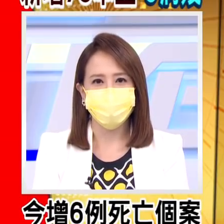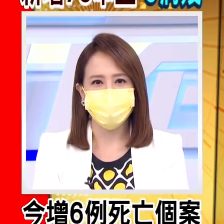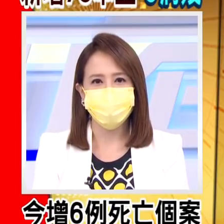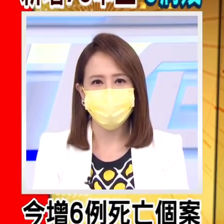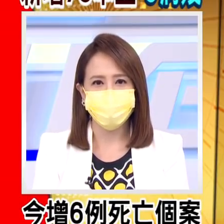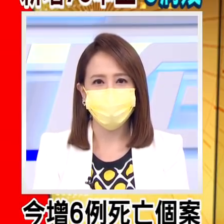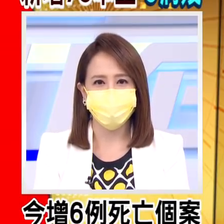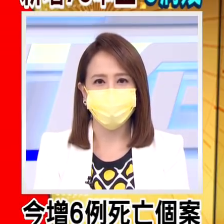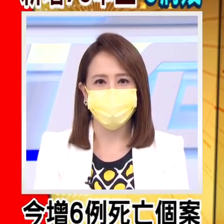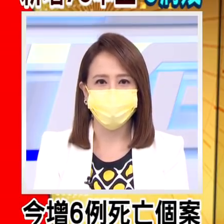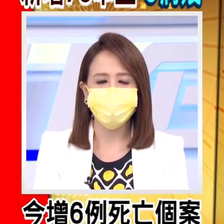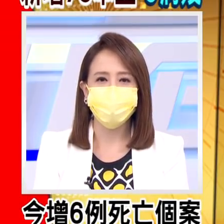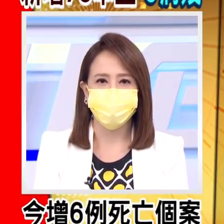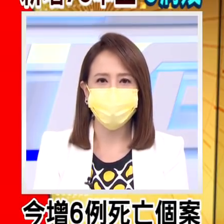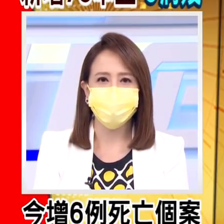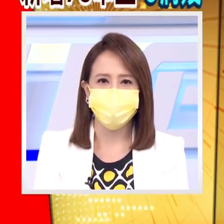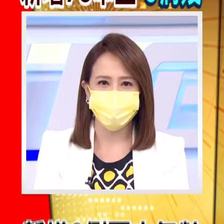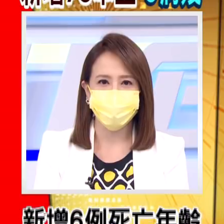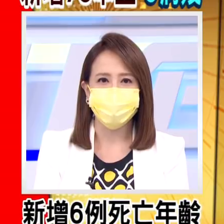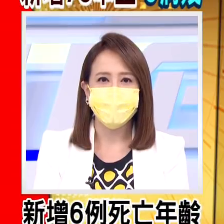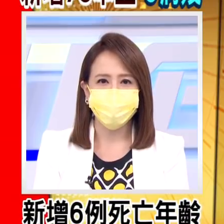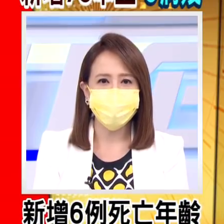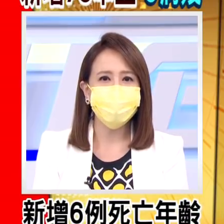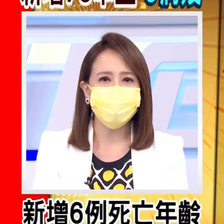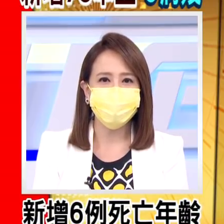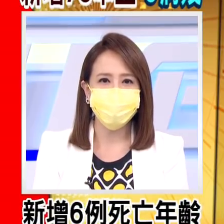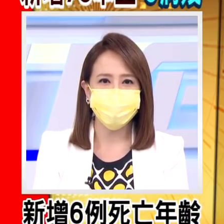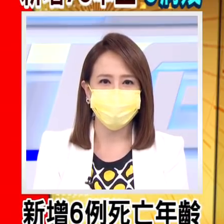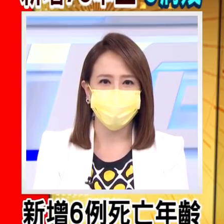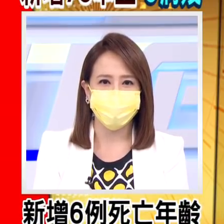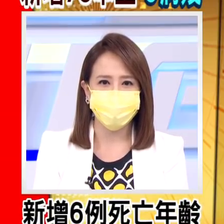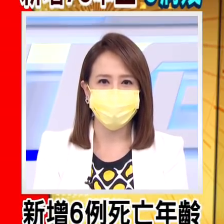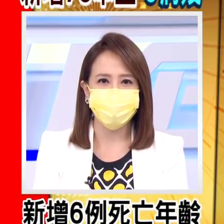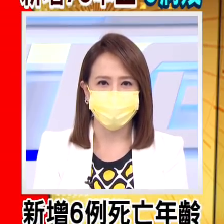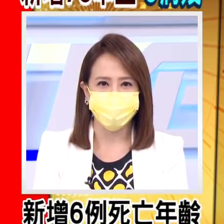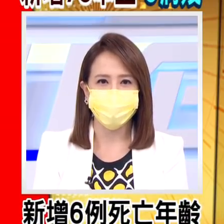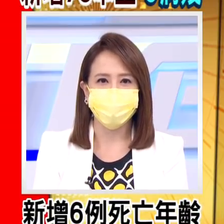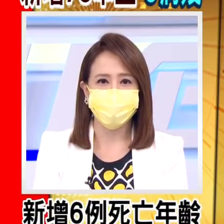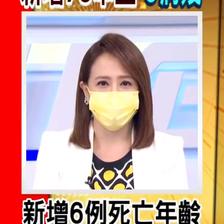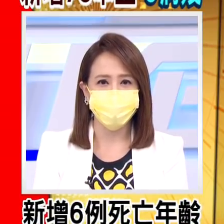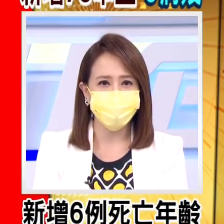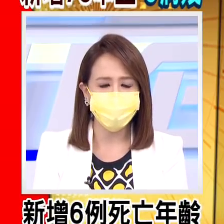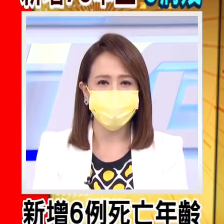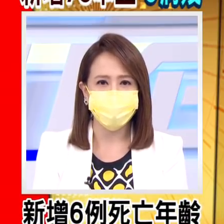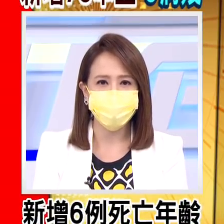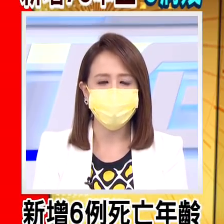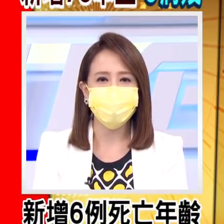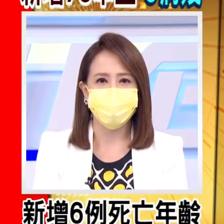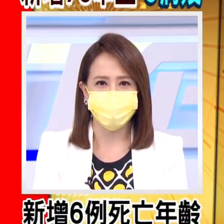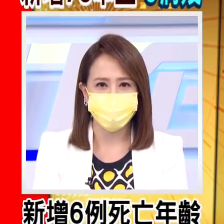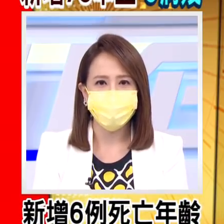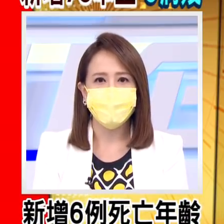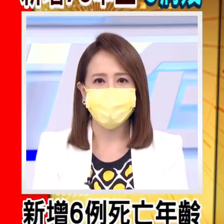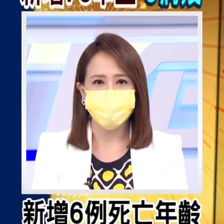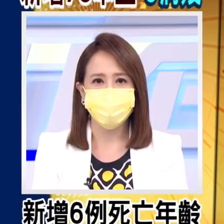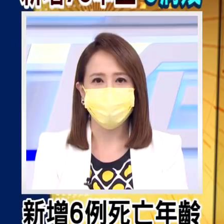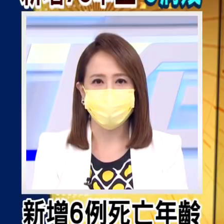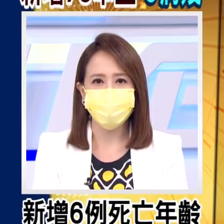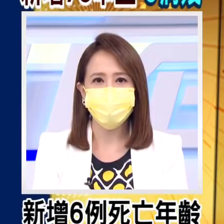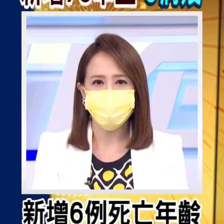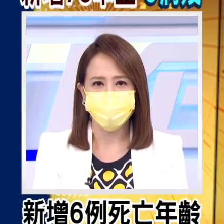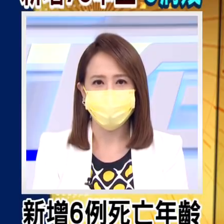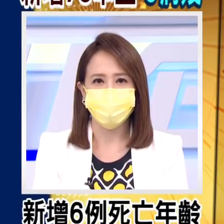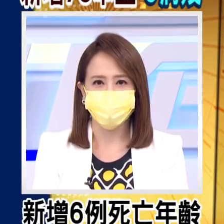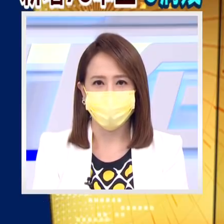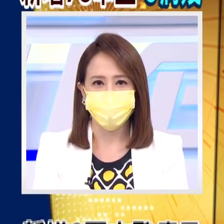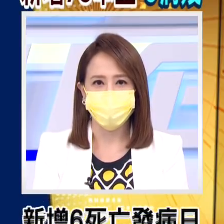不适，隔天上班出现了呕吐、头痛等症状，同仁建议到医院检查，医师诊断了他脑部出血，疑似血栓，而他其实